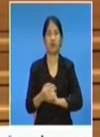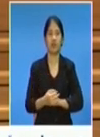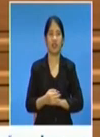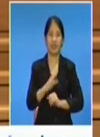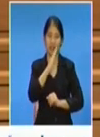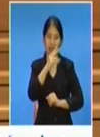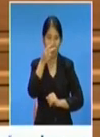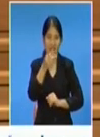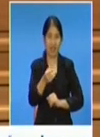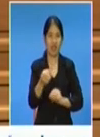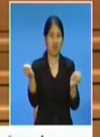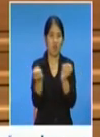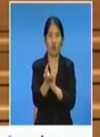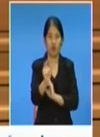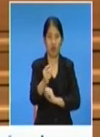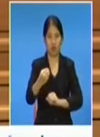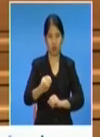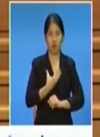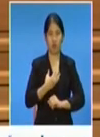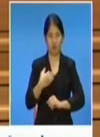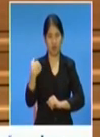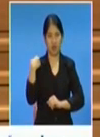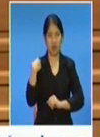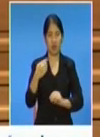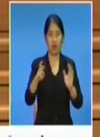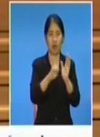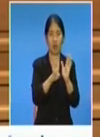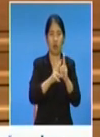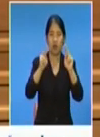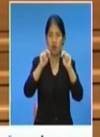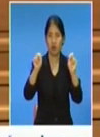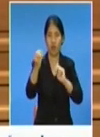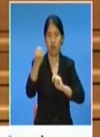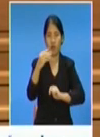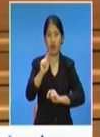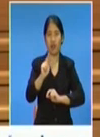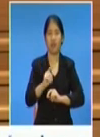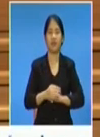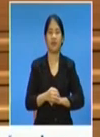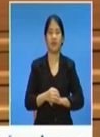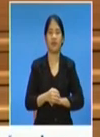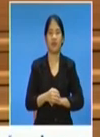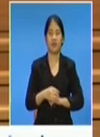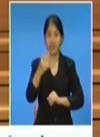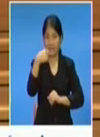ากในระเบียบสำนักนายกบอกว่าหน่วยงานใดก็แล้วแต่ที่จะทำการก่อสร้